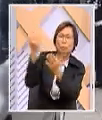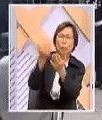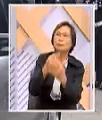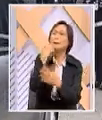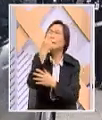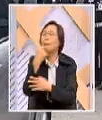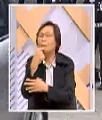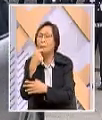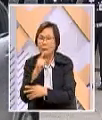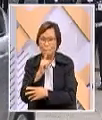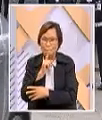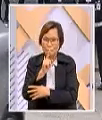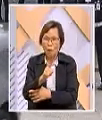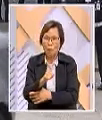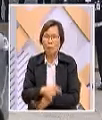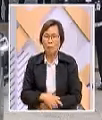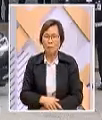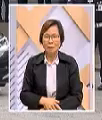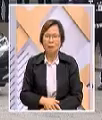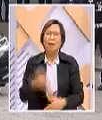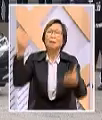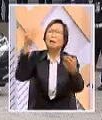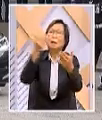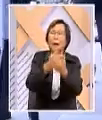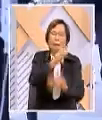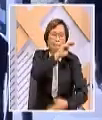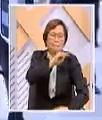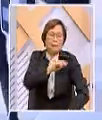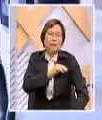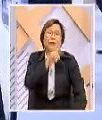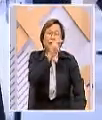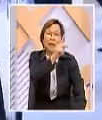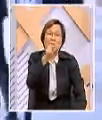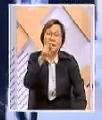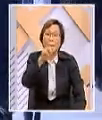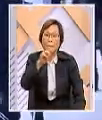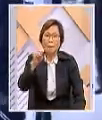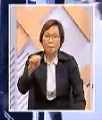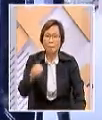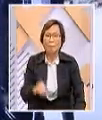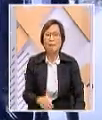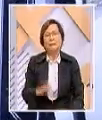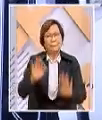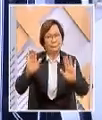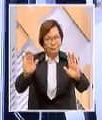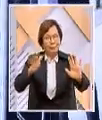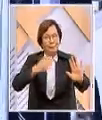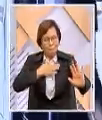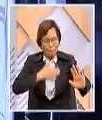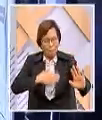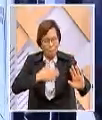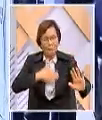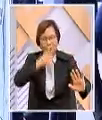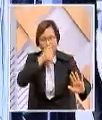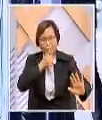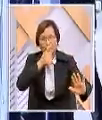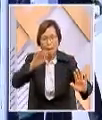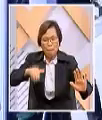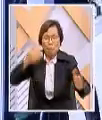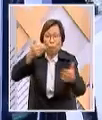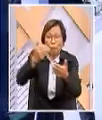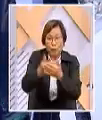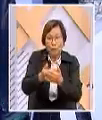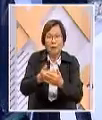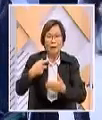siapa? Sudah semestinya ketibaan menteri kami. Harap bersabar, masih lagi belum tiba, tapi